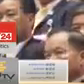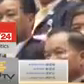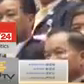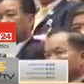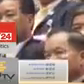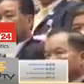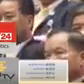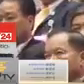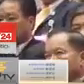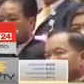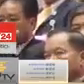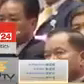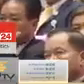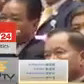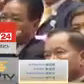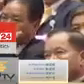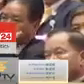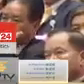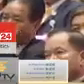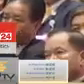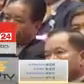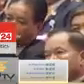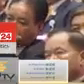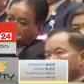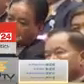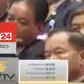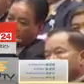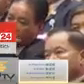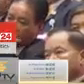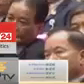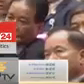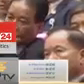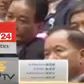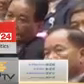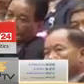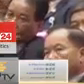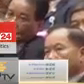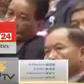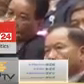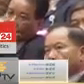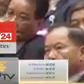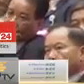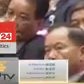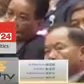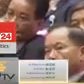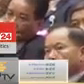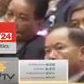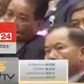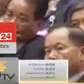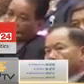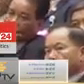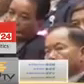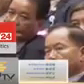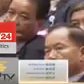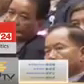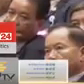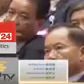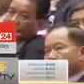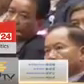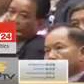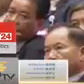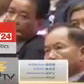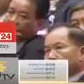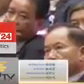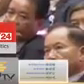จังหวัดอุดรธานีในฐานะสมาชิกรัฐสภาผมขอประท้วงท่านประธานต